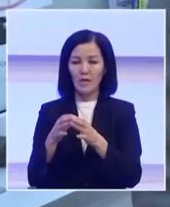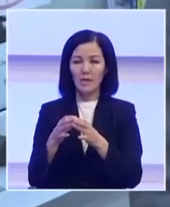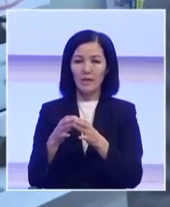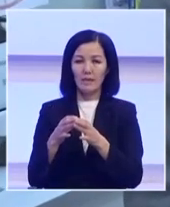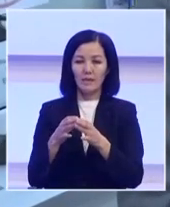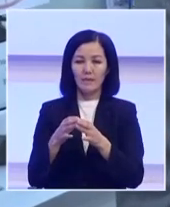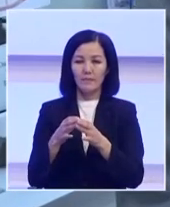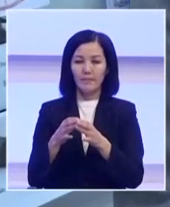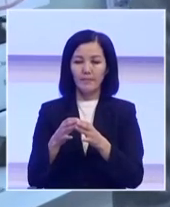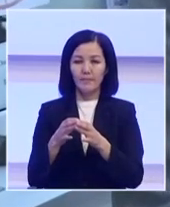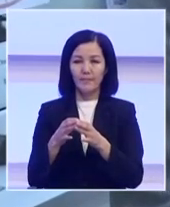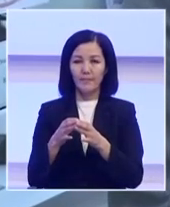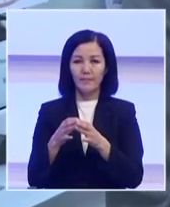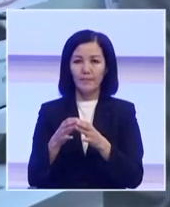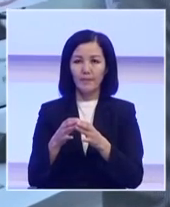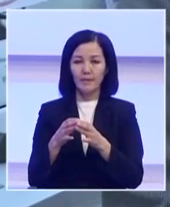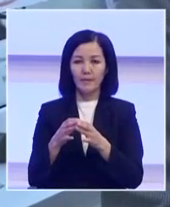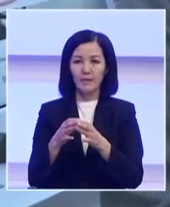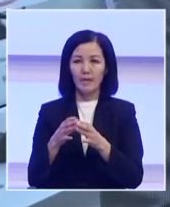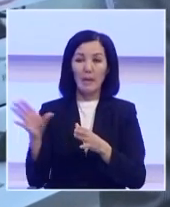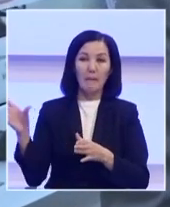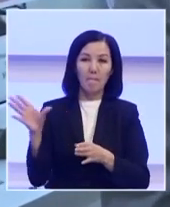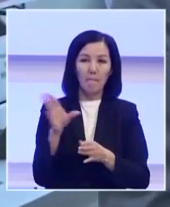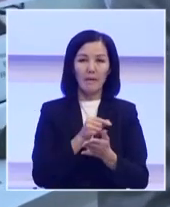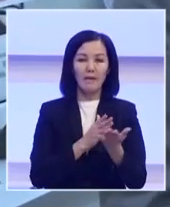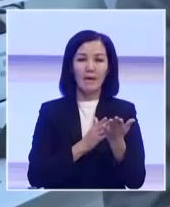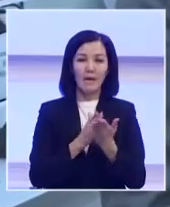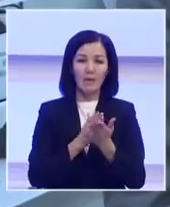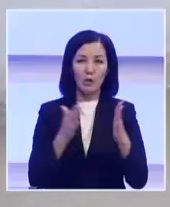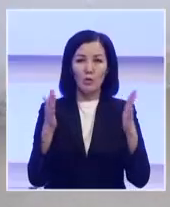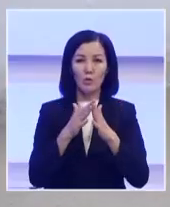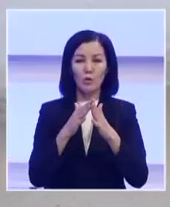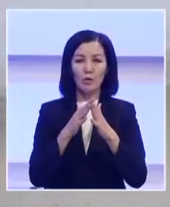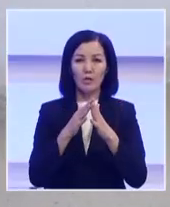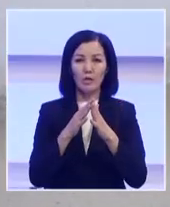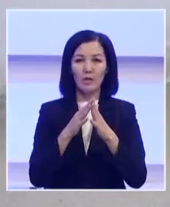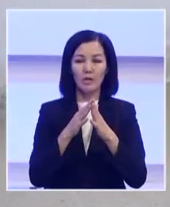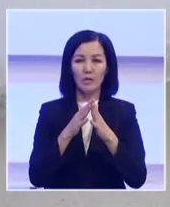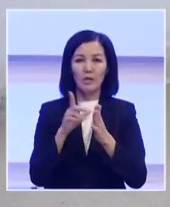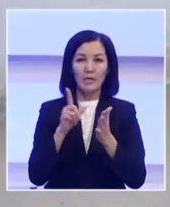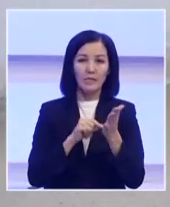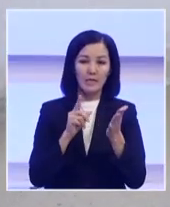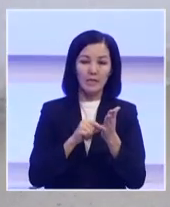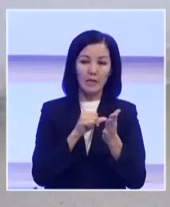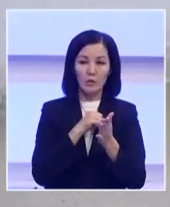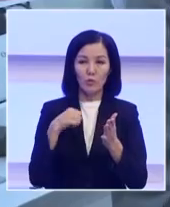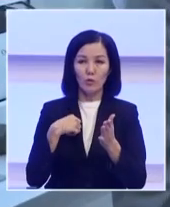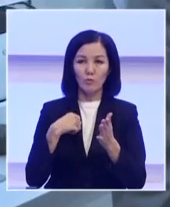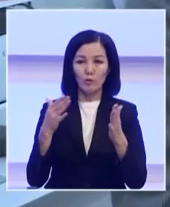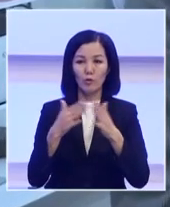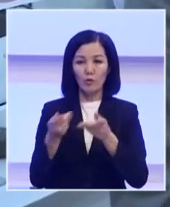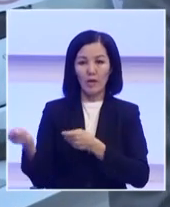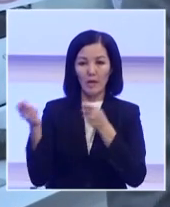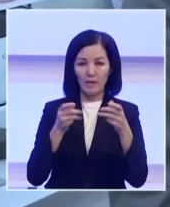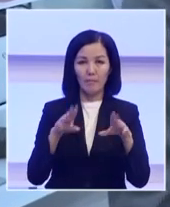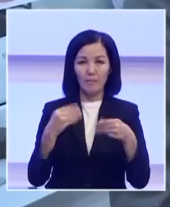инвалидтарға, сөнінген тыл еңбеккерлерінің барлығына үйлеріне апарып береміз, зейнетақысын, жәрдемақыларын үйіне жеткізіп